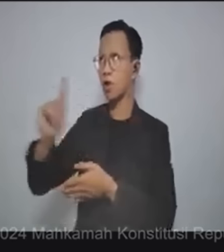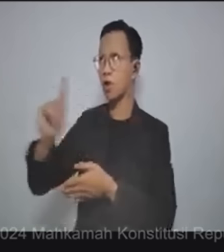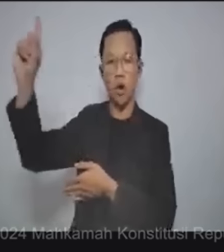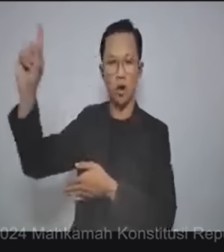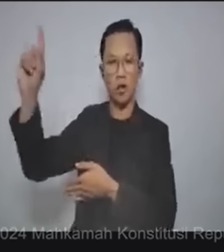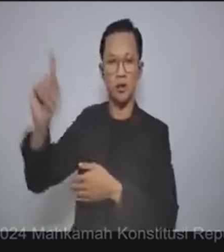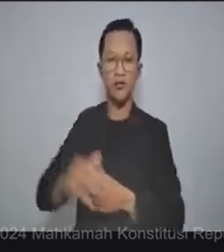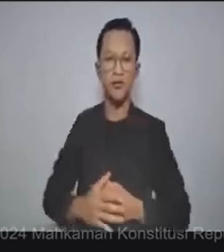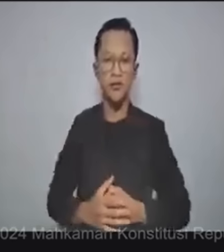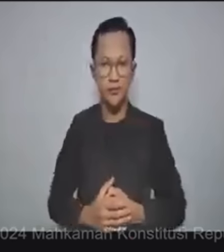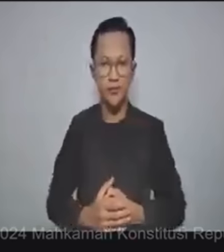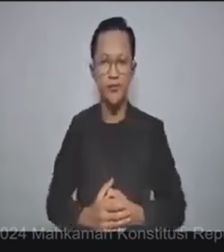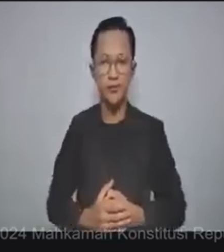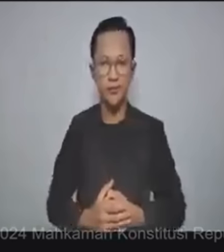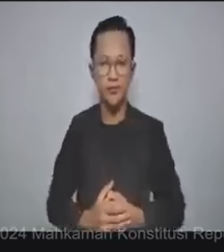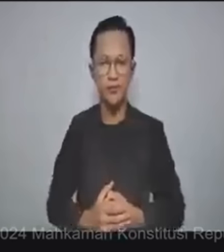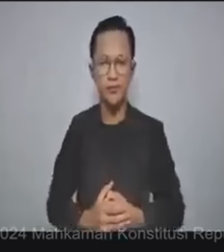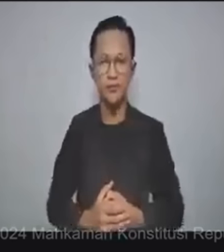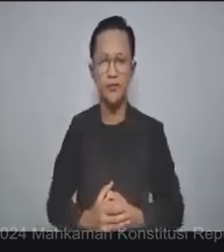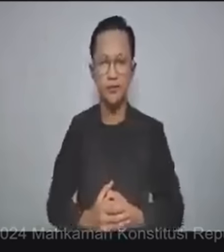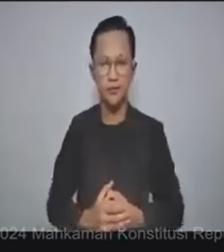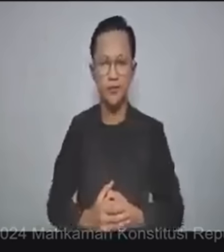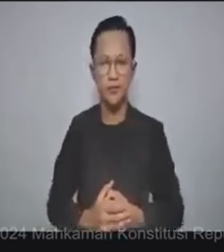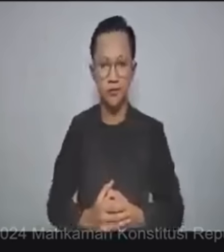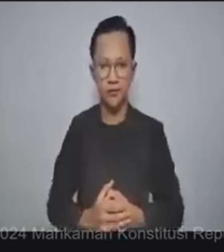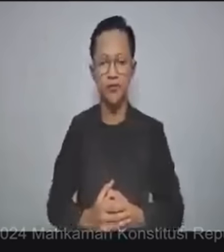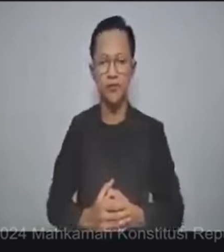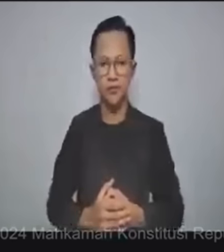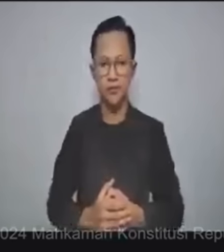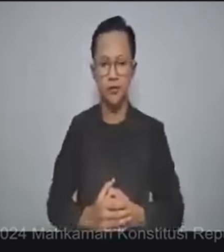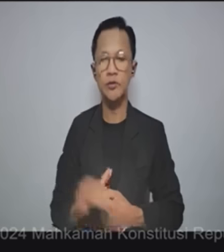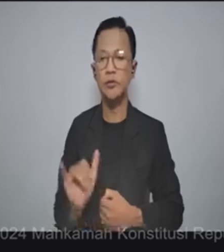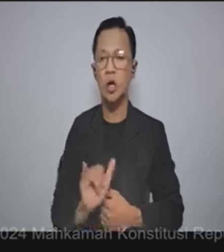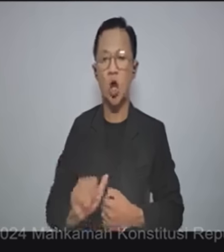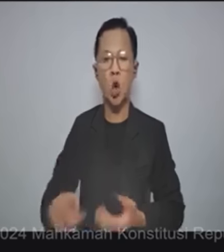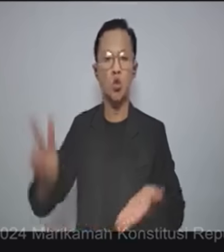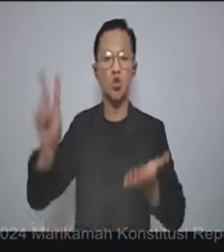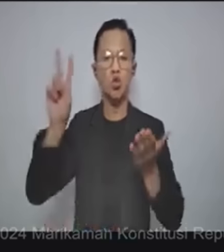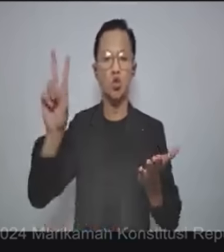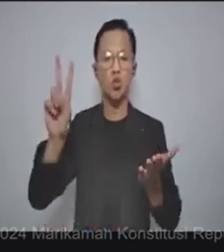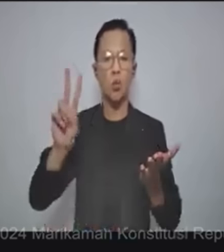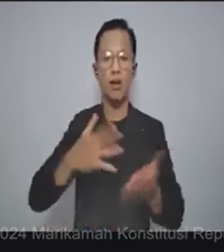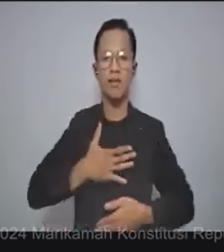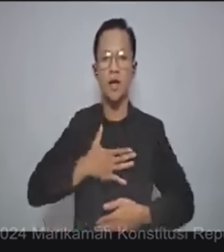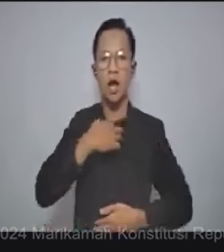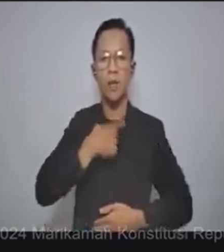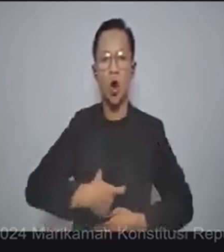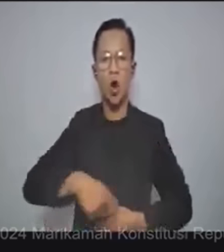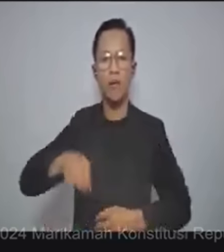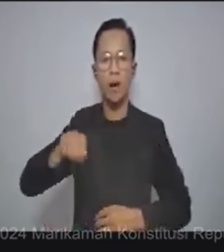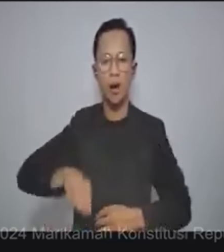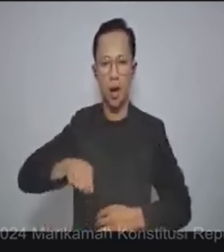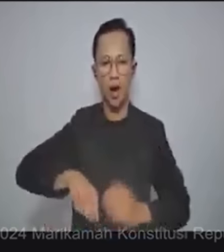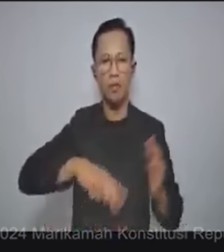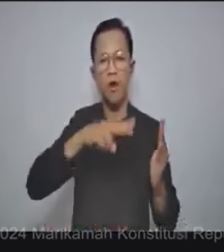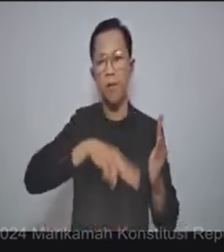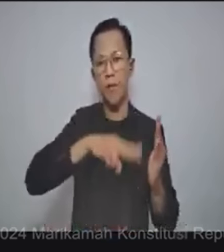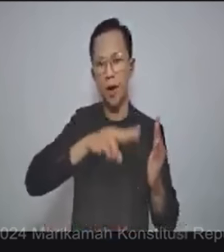wa taala wa taala sebagaimana sumpah saya sebagai seor orang Hakim yang perlu saya bacakan Pada kesempatan